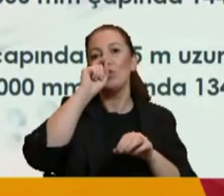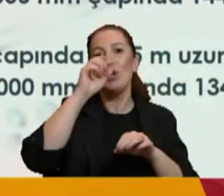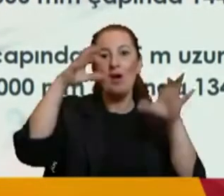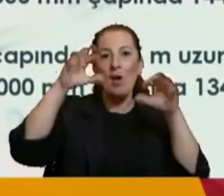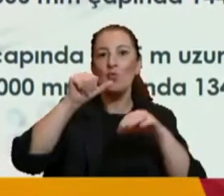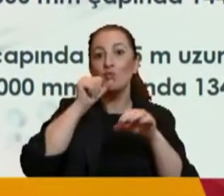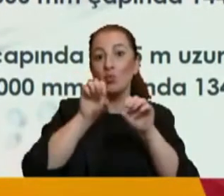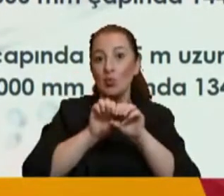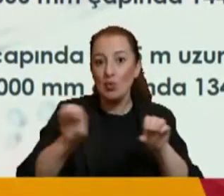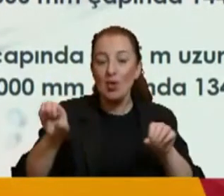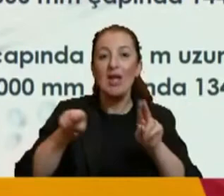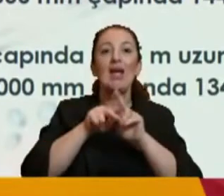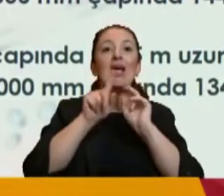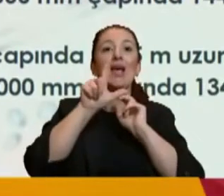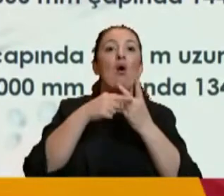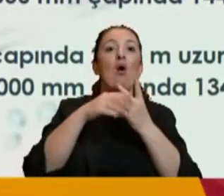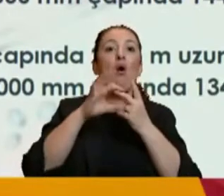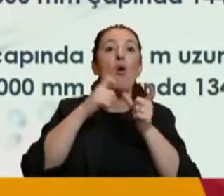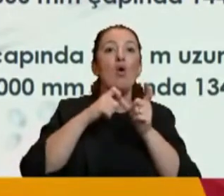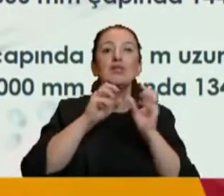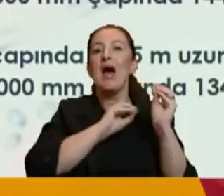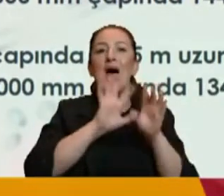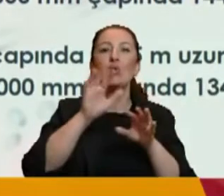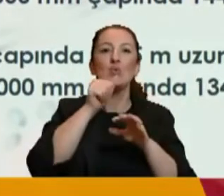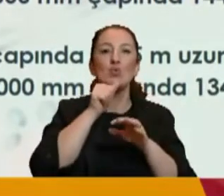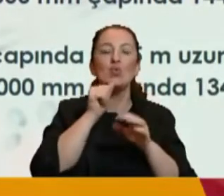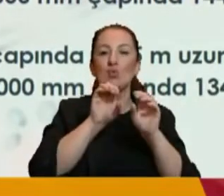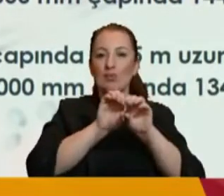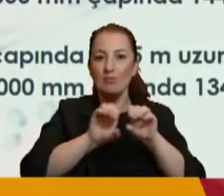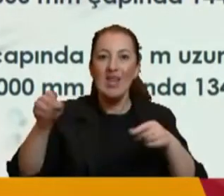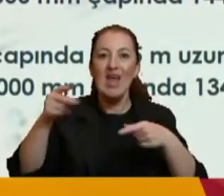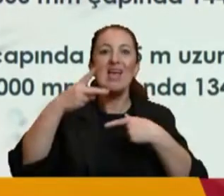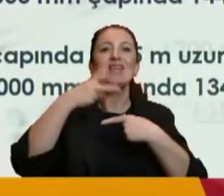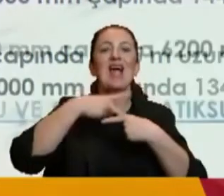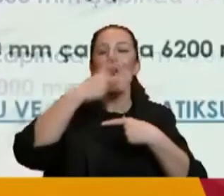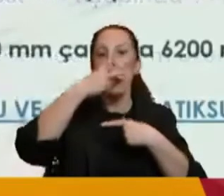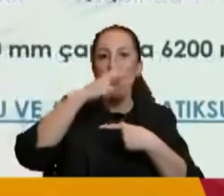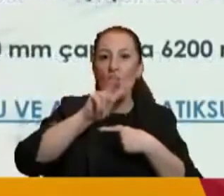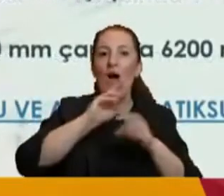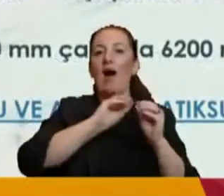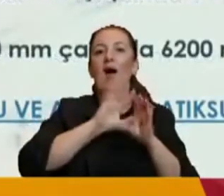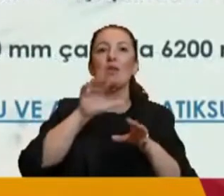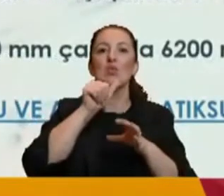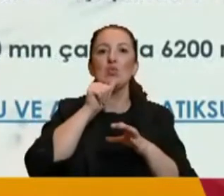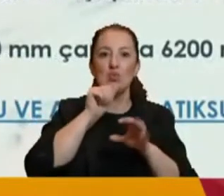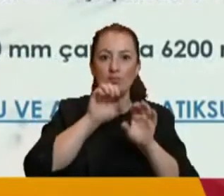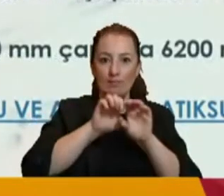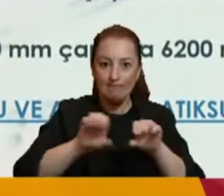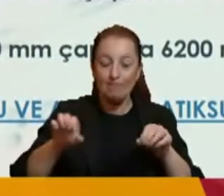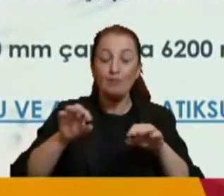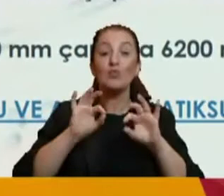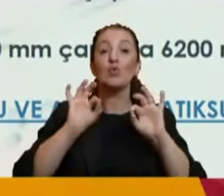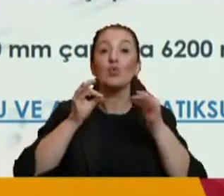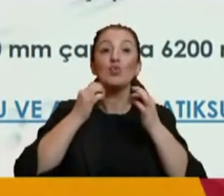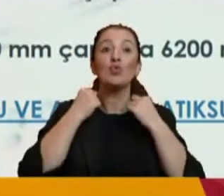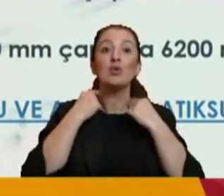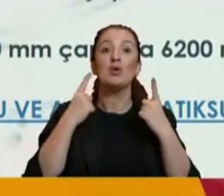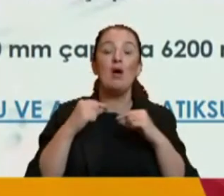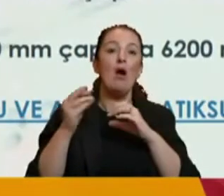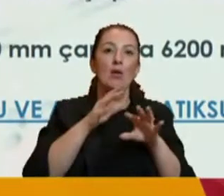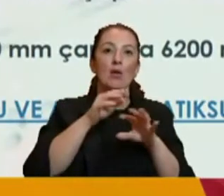tüneli Kilyos'ta atıksu tüneli zekeriyaköy'de atık sütçüleri Gümüşyaka'da atıksu tüneli